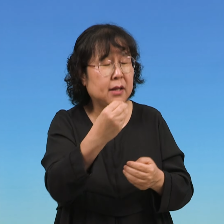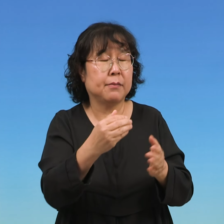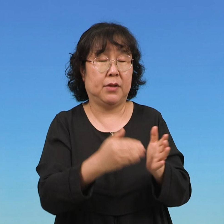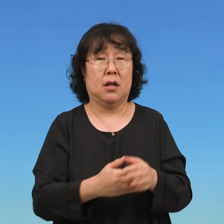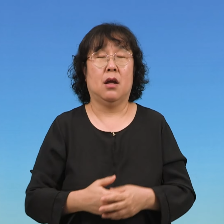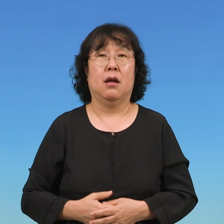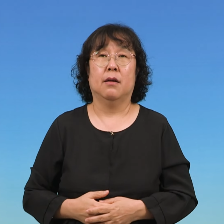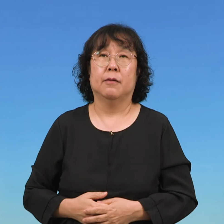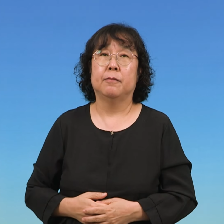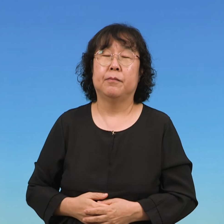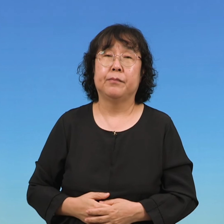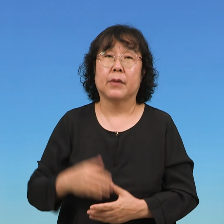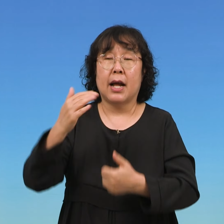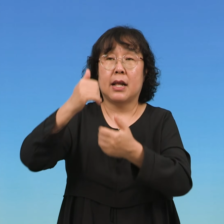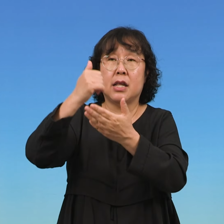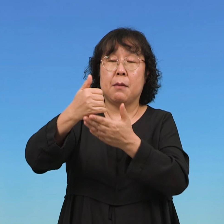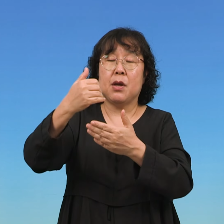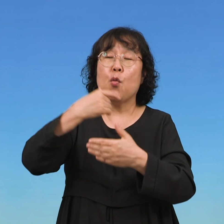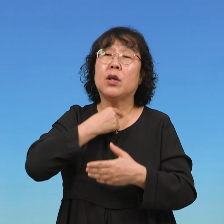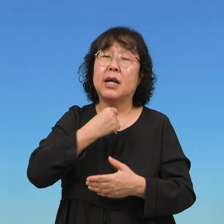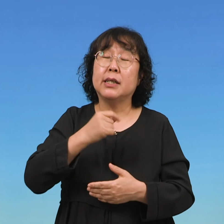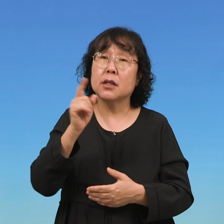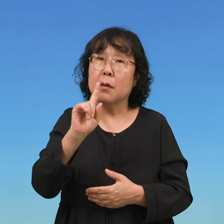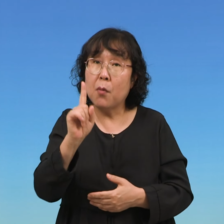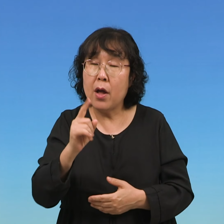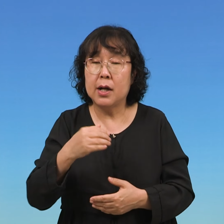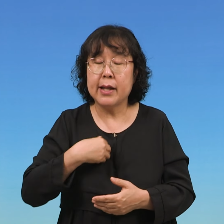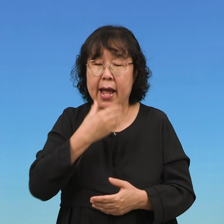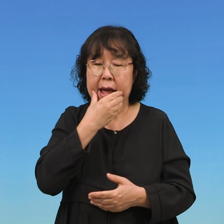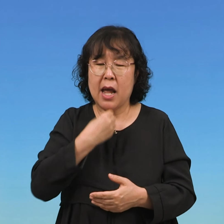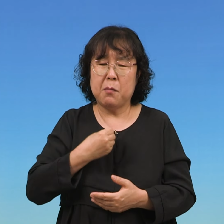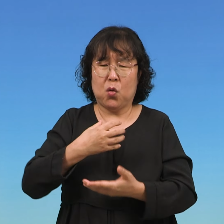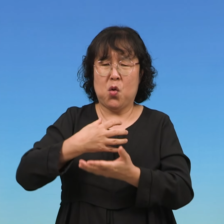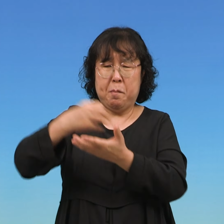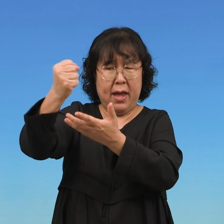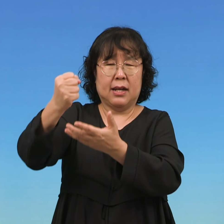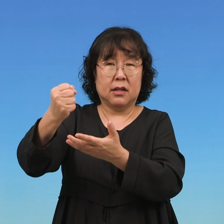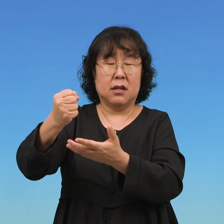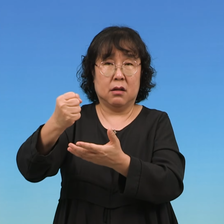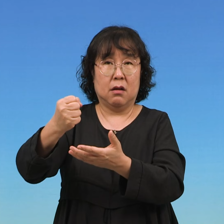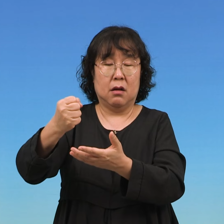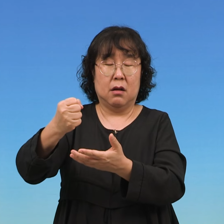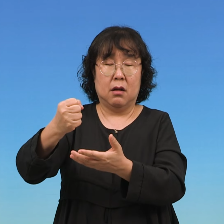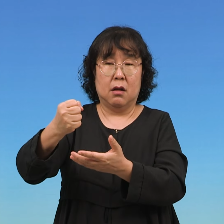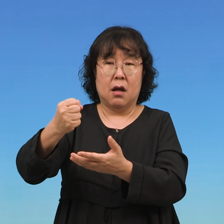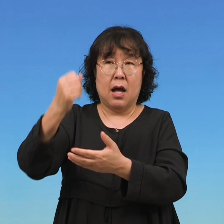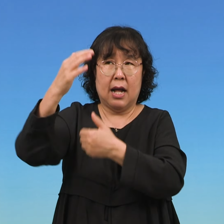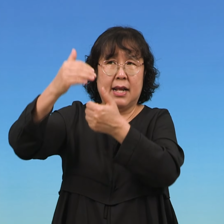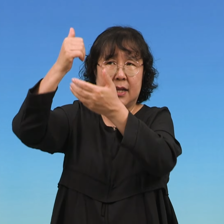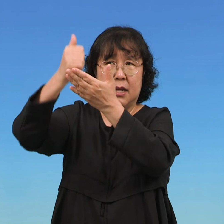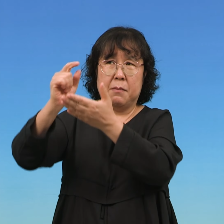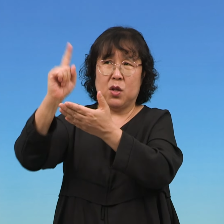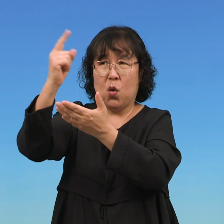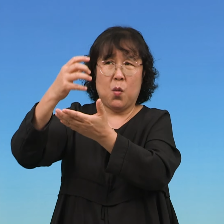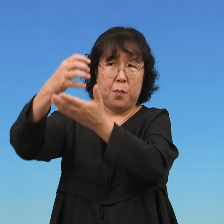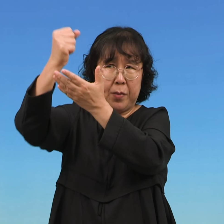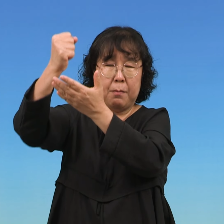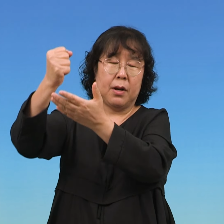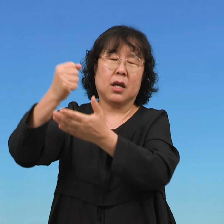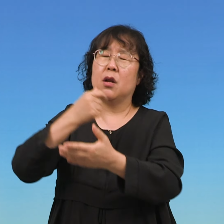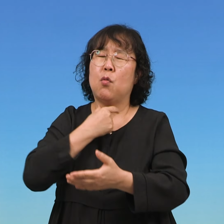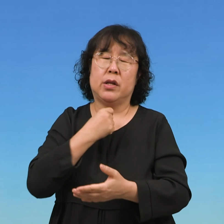하나님께서 우리에게 요구하시는 것들이 우리 행복을 뺏아 가지고 우리 것을 착취해서 그분이